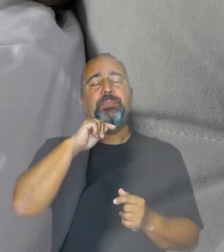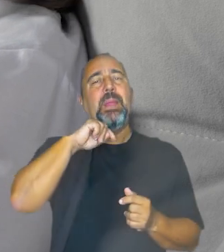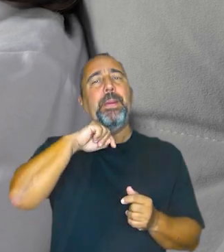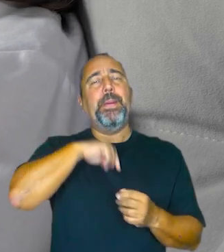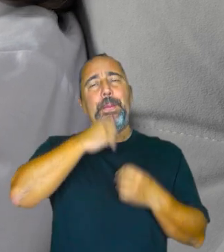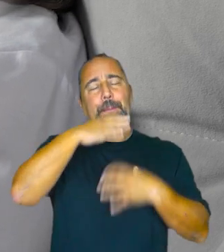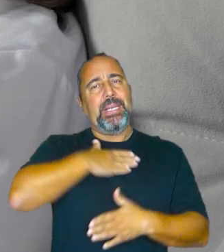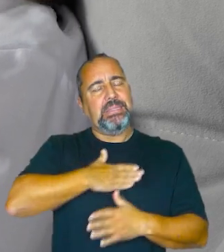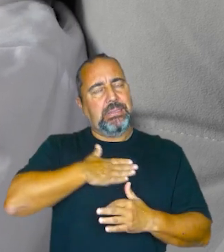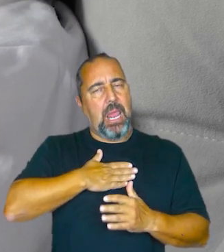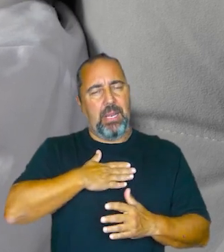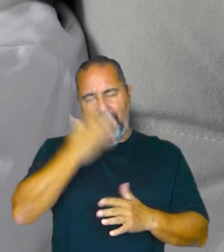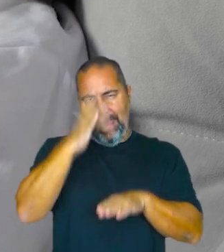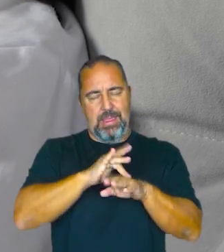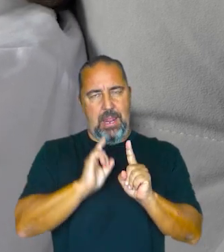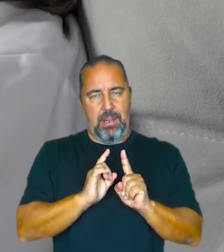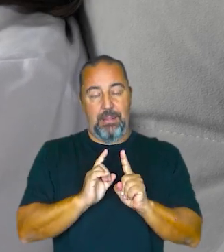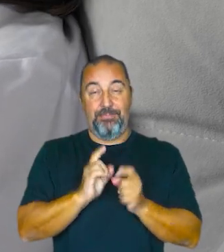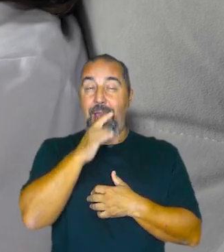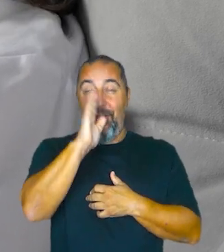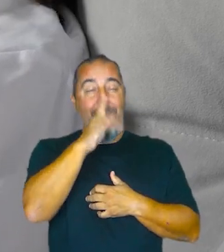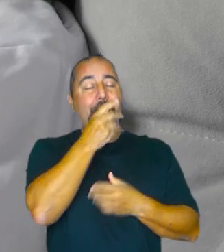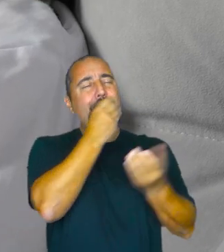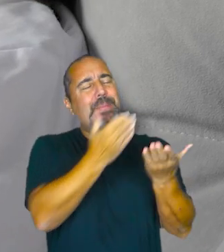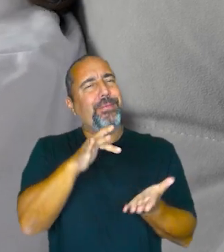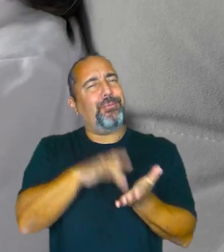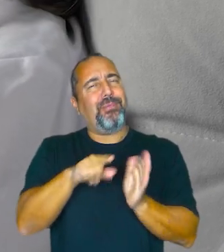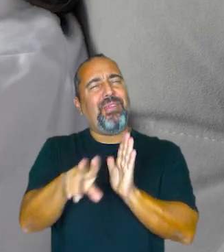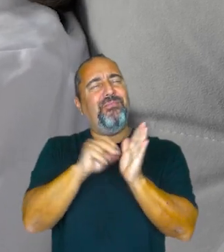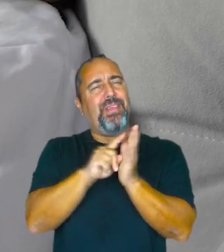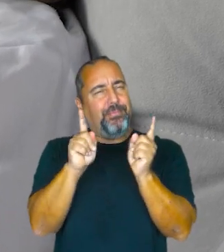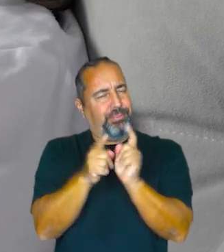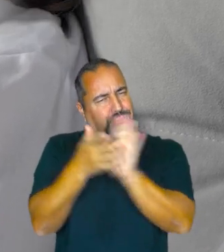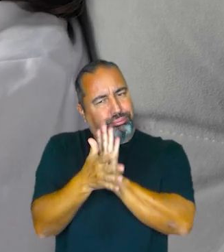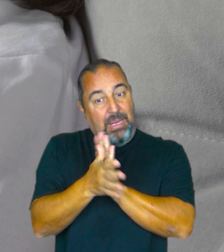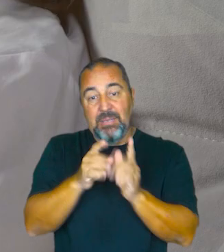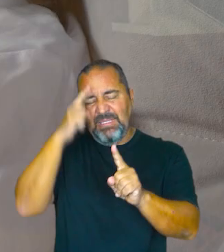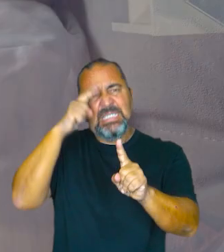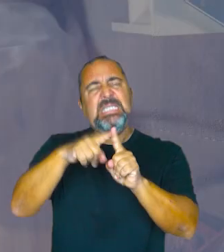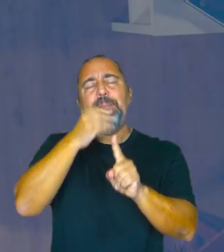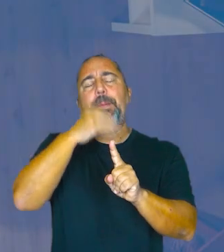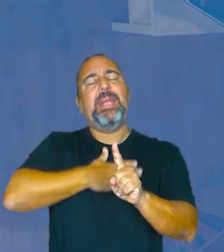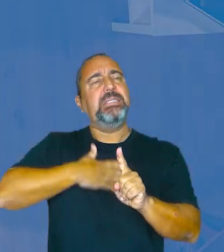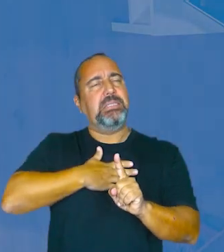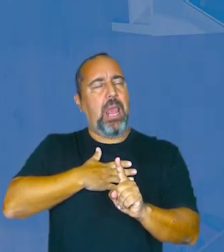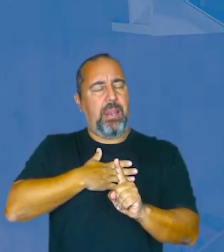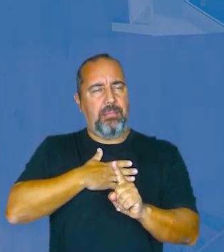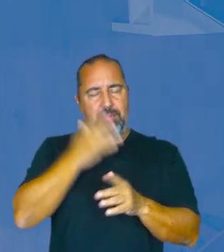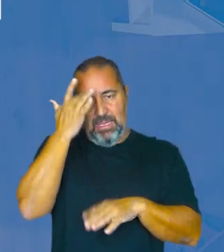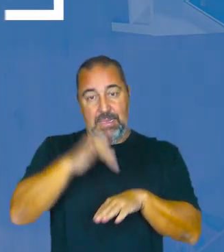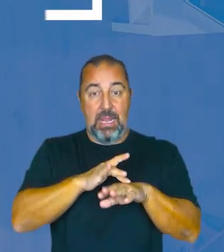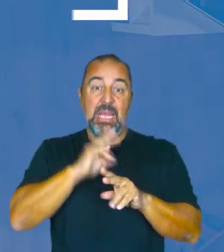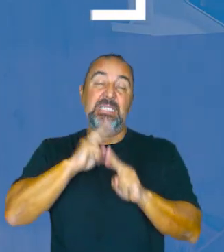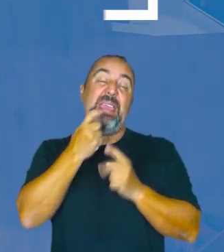Ongizate digitala. Kaixo, ongi etorri bideo honetara. Ongizate digitalari edo well-beingingari dagokionez, hau